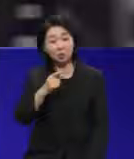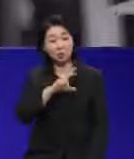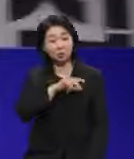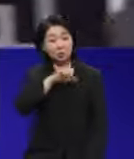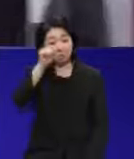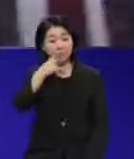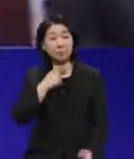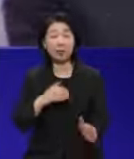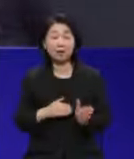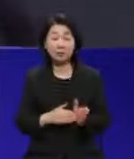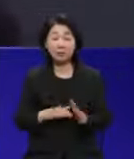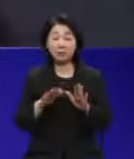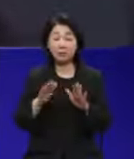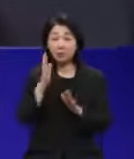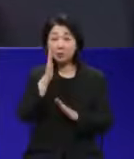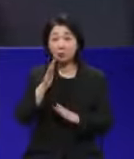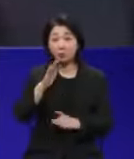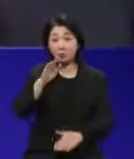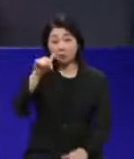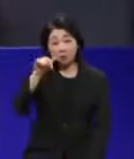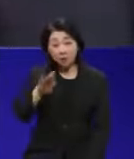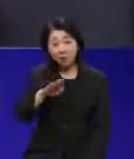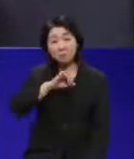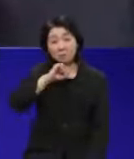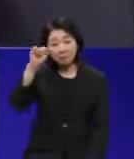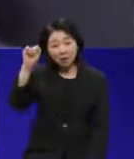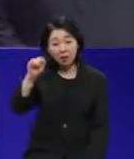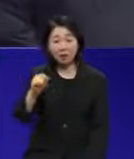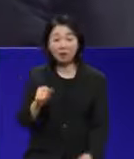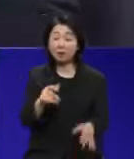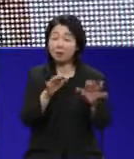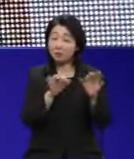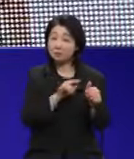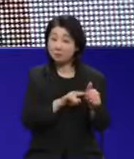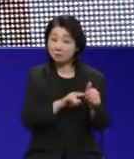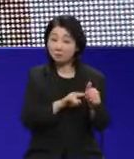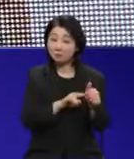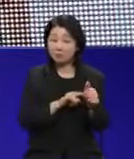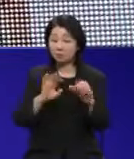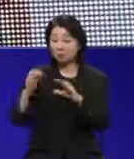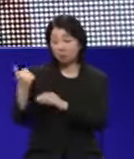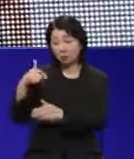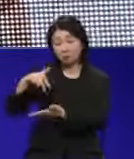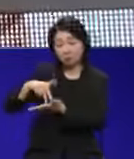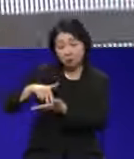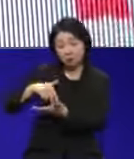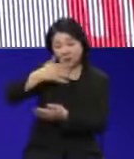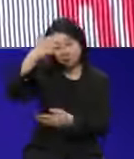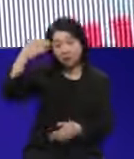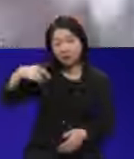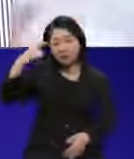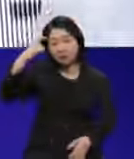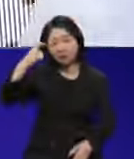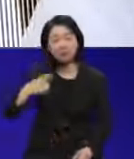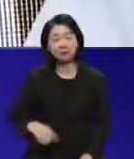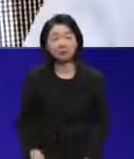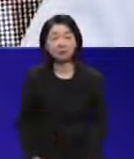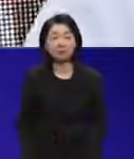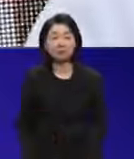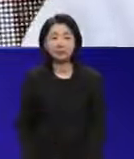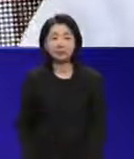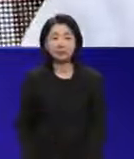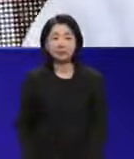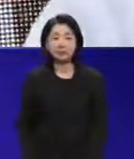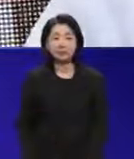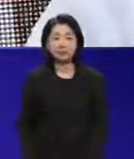있어요 이번에 도봉갑이 된 겁니다 김재석 이것도 굉장히 이제 서울에서는 국민으로서는 다행이라고 생각하겠죠이 정도가